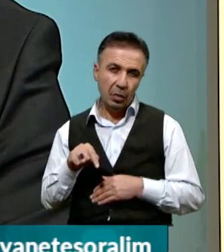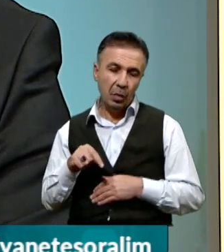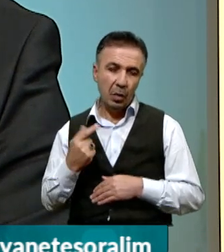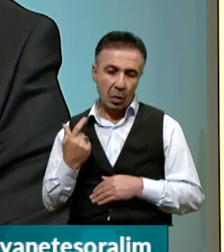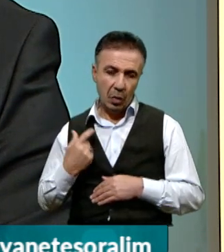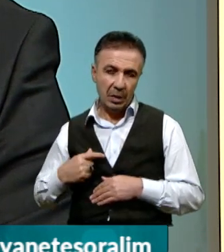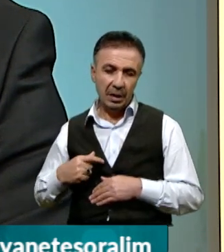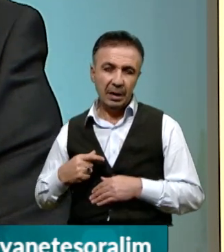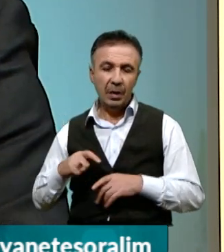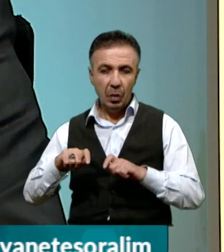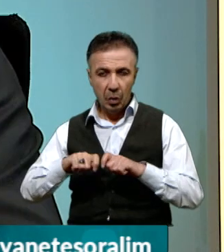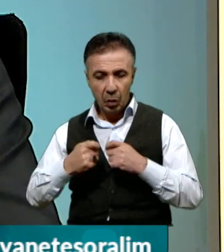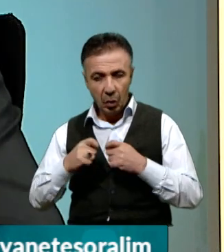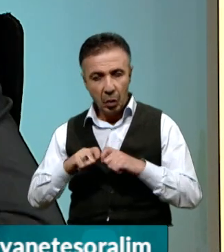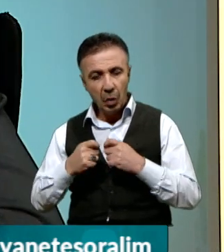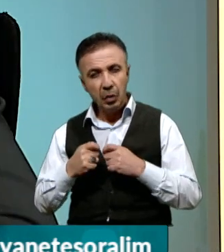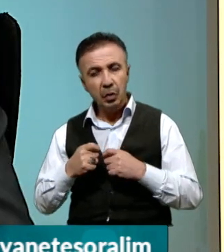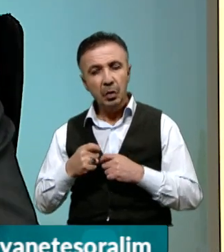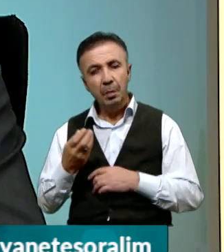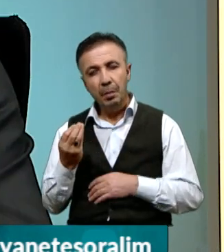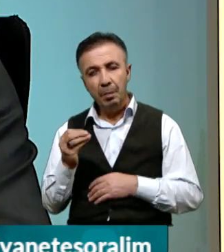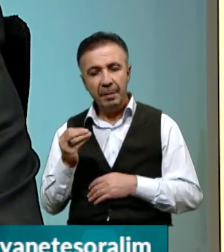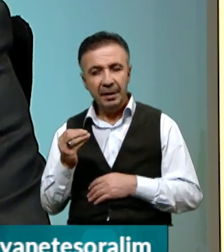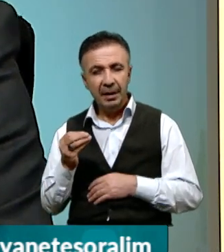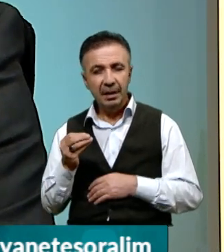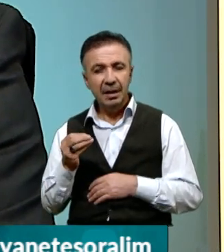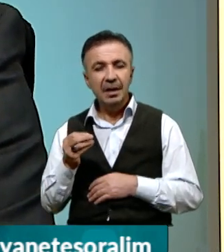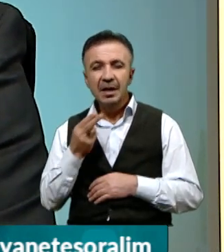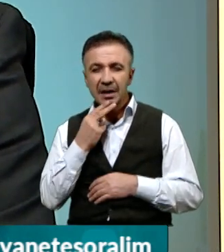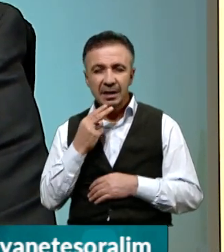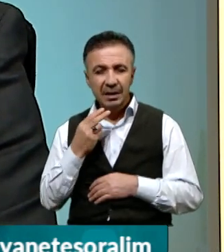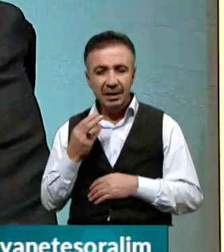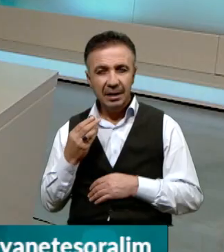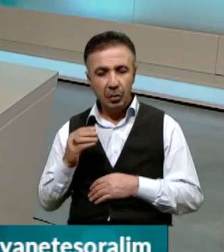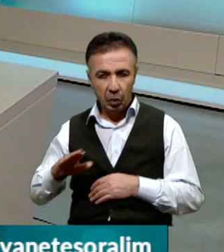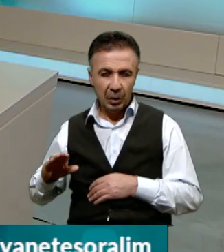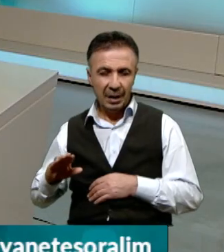örgü bebeklerin veya kız çocuklarının özellikle oynaması için, eğlencesi için